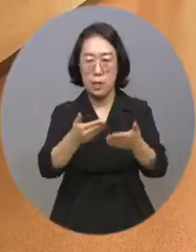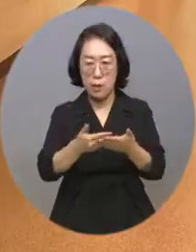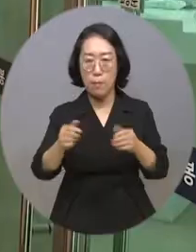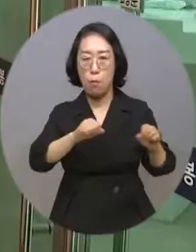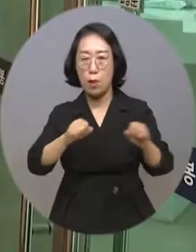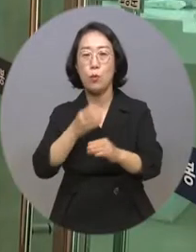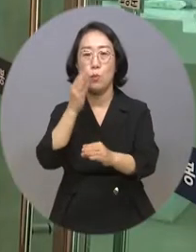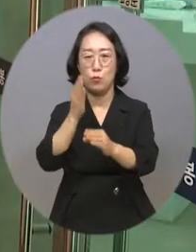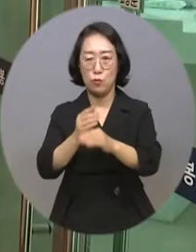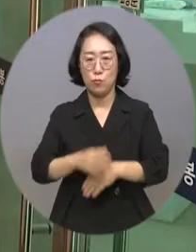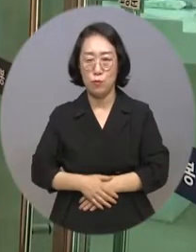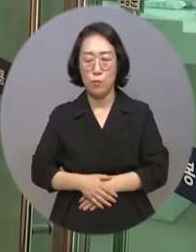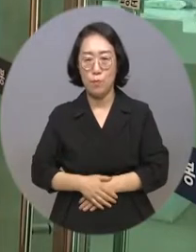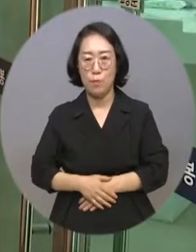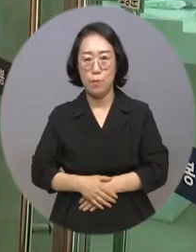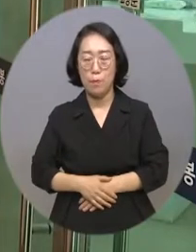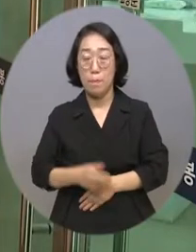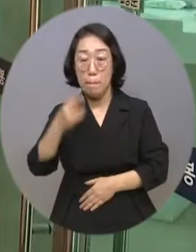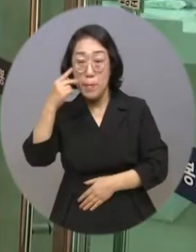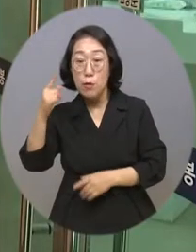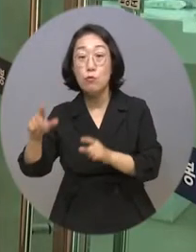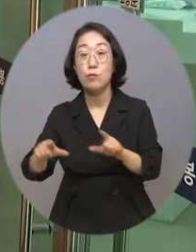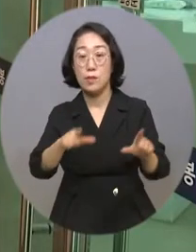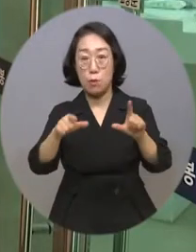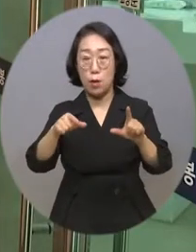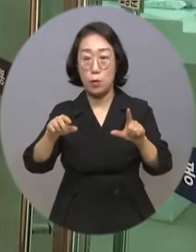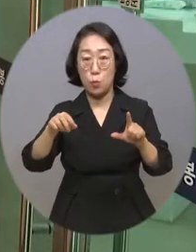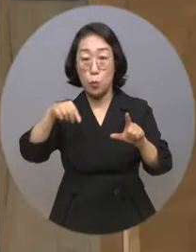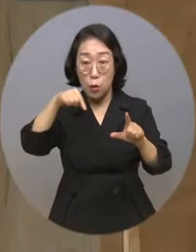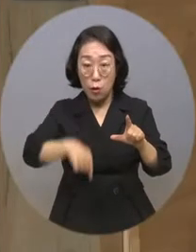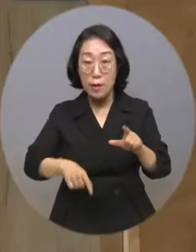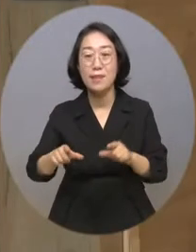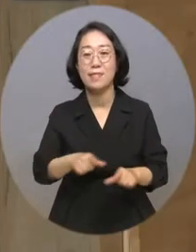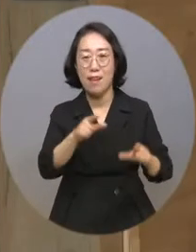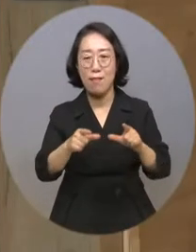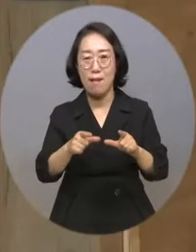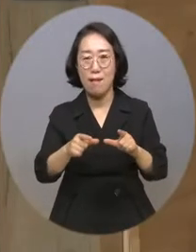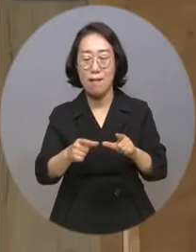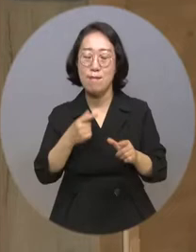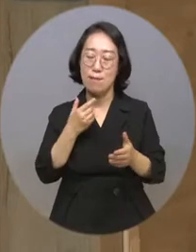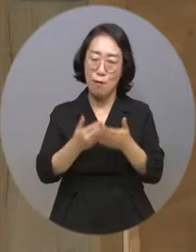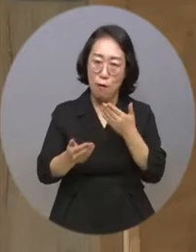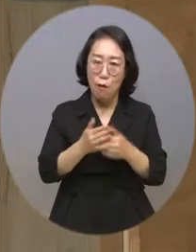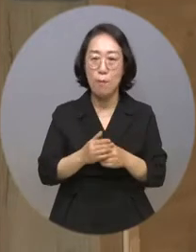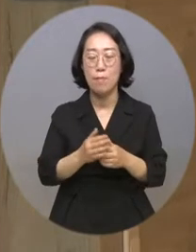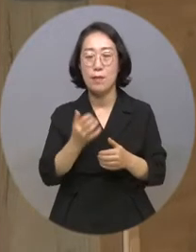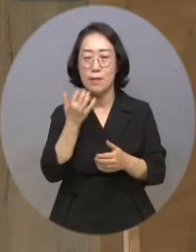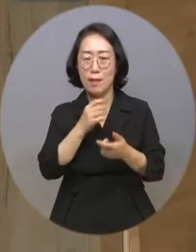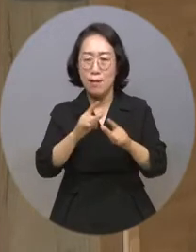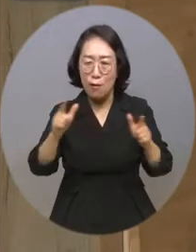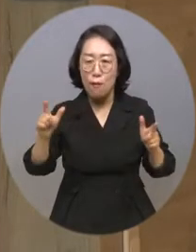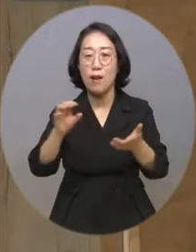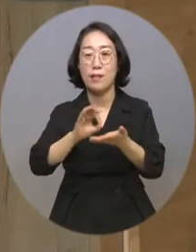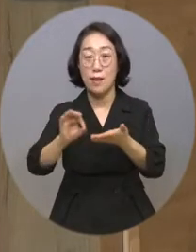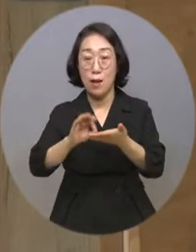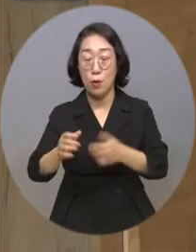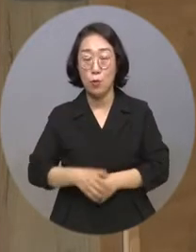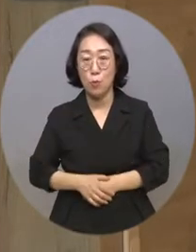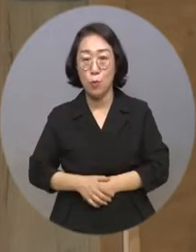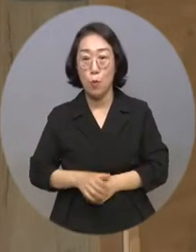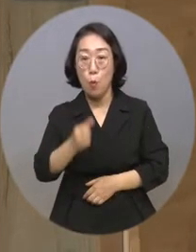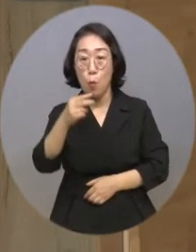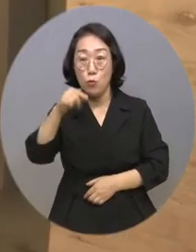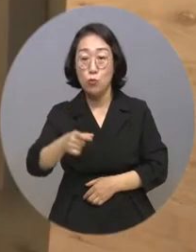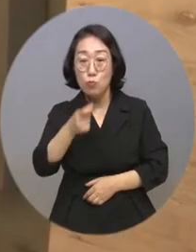있습니다. 오랜 미국 생활과 군산에서의 삶을 토대로 힘이 넘치는 색감을 보이며 군산의 대표 관광지